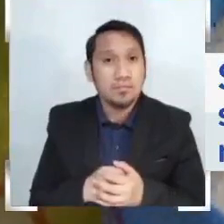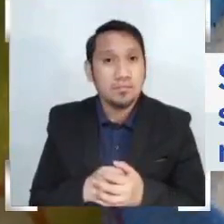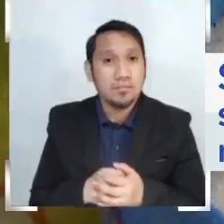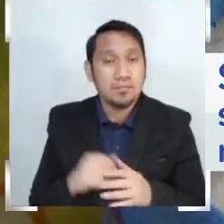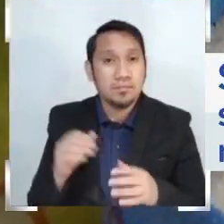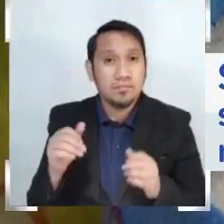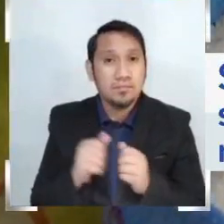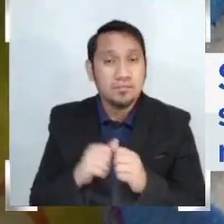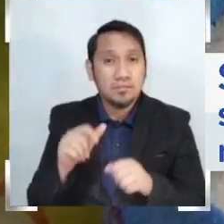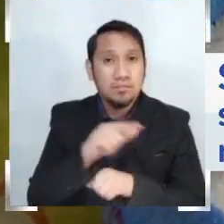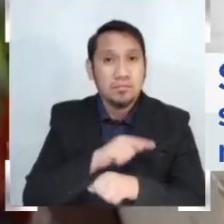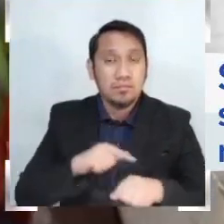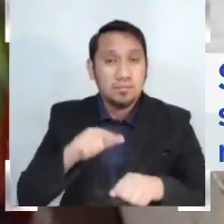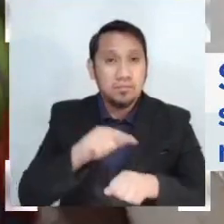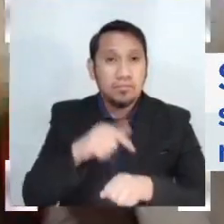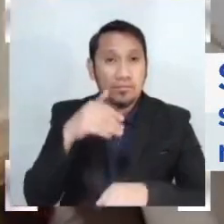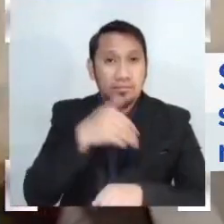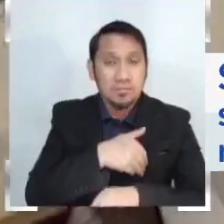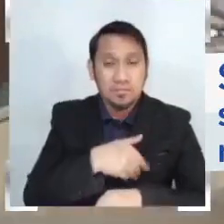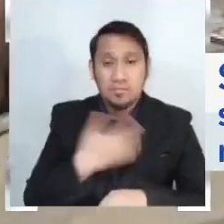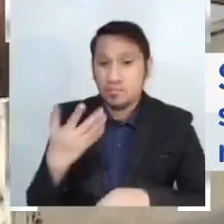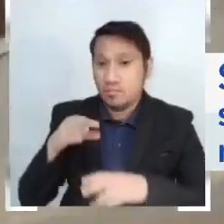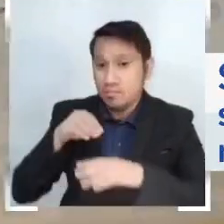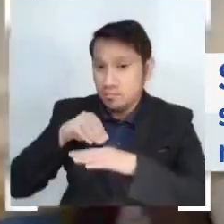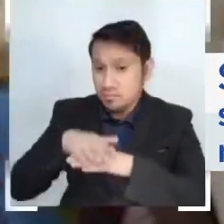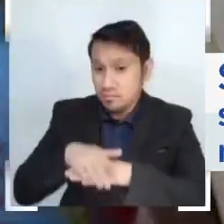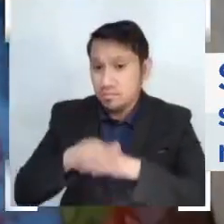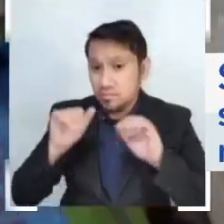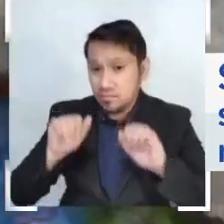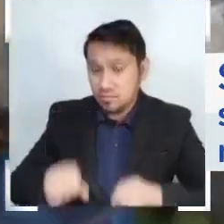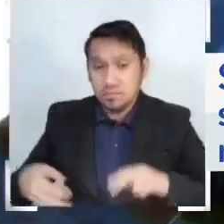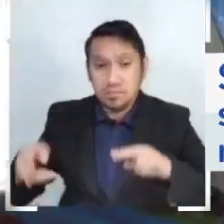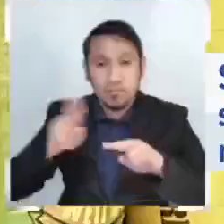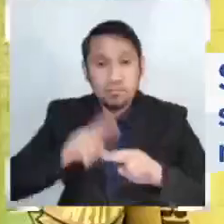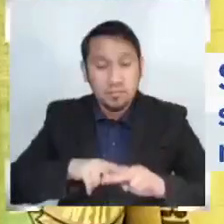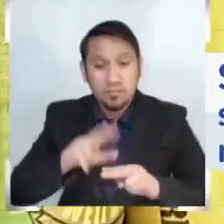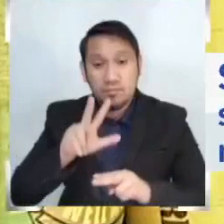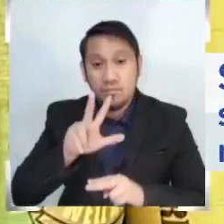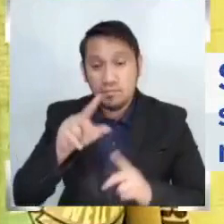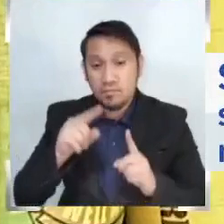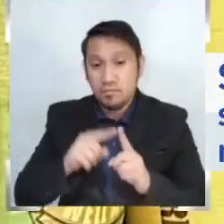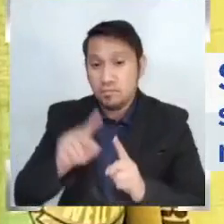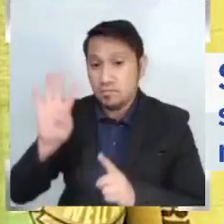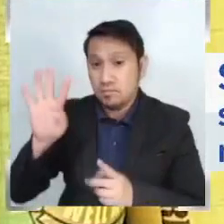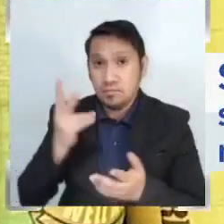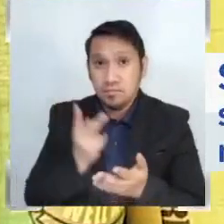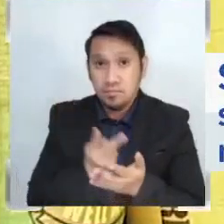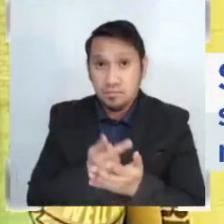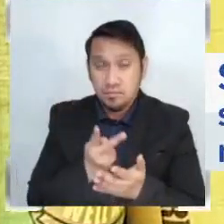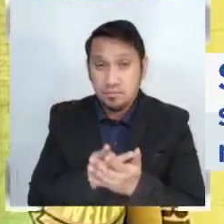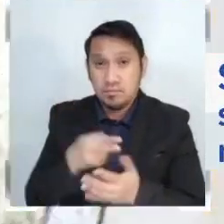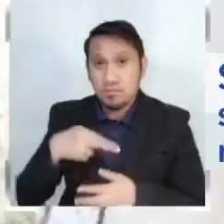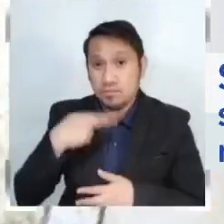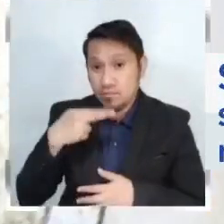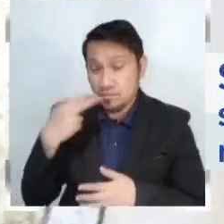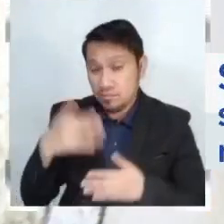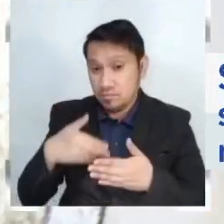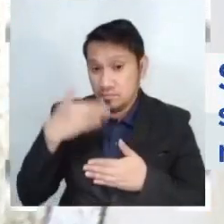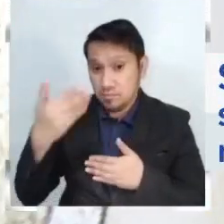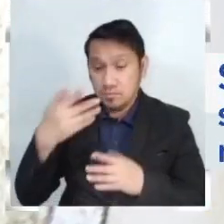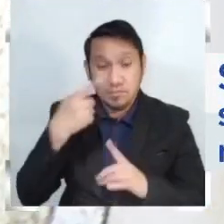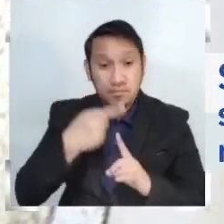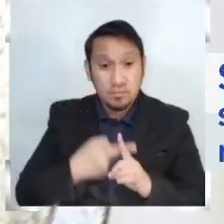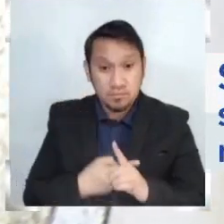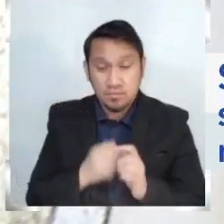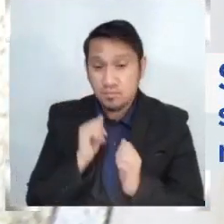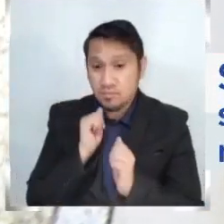Ang epekto ayon sa SINAG, maaaring tumaas ng 3 hanggang 4 pesos ang presyo ng bigas sa mga susunod na buwan. Ibig